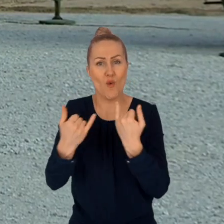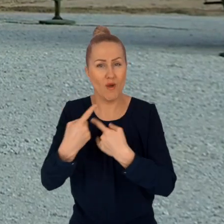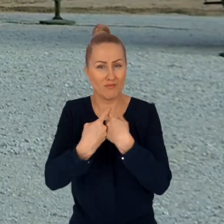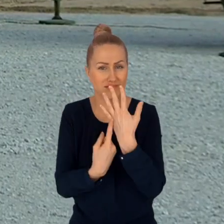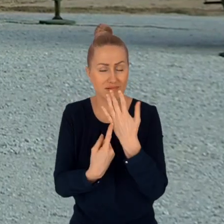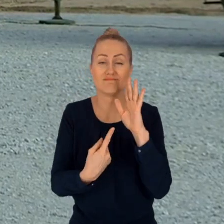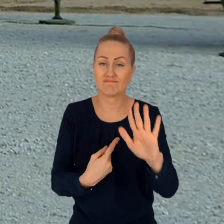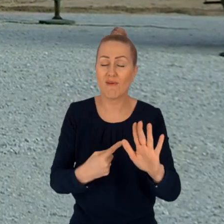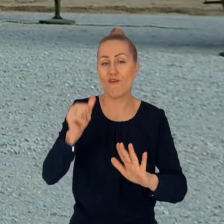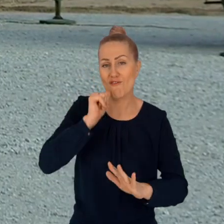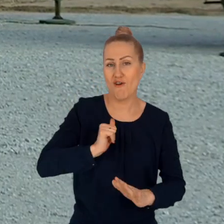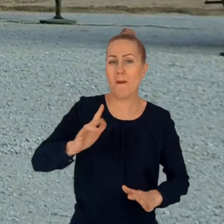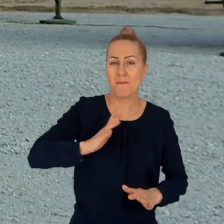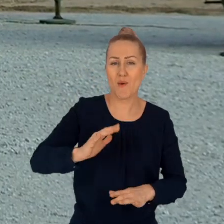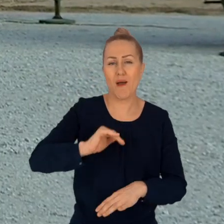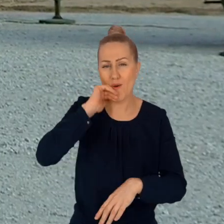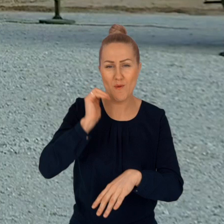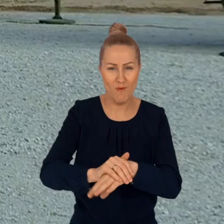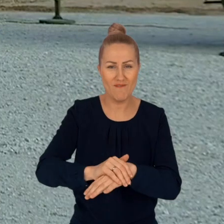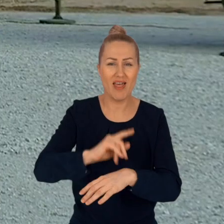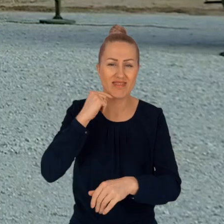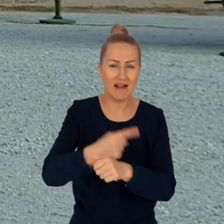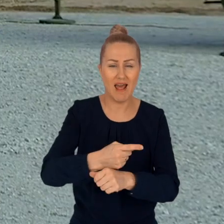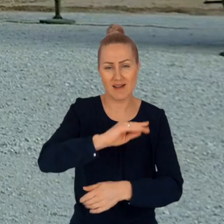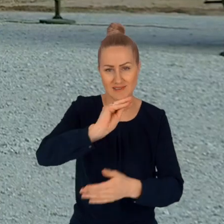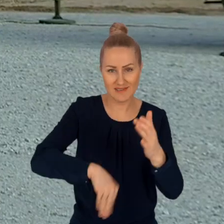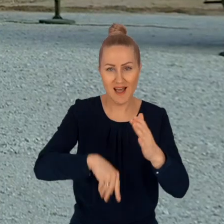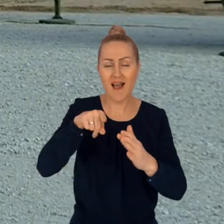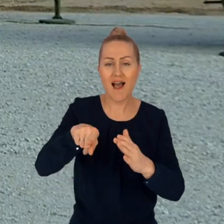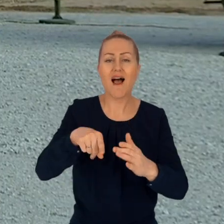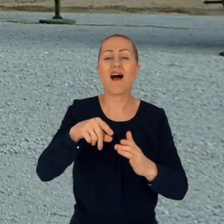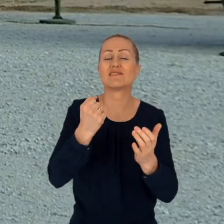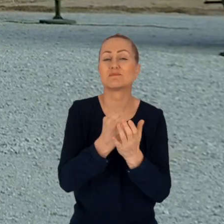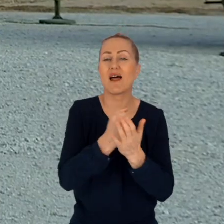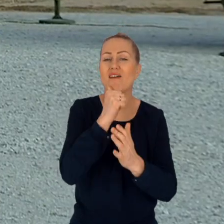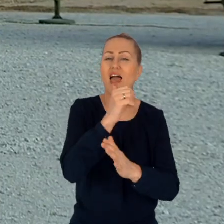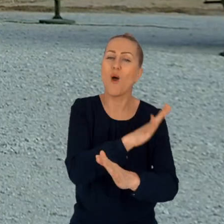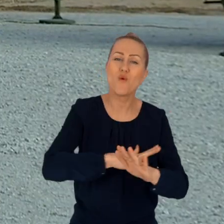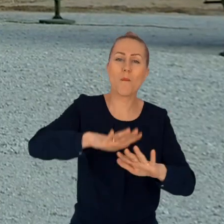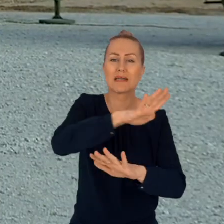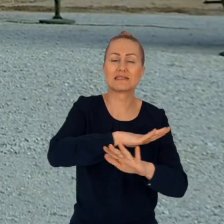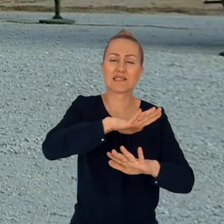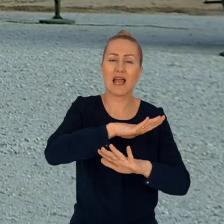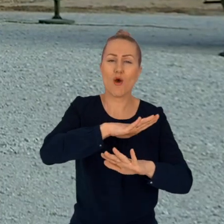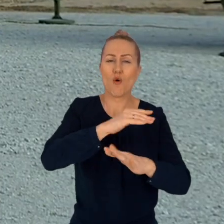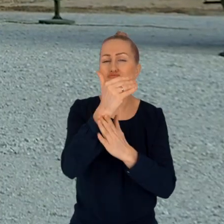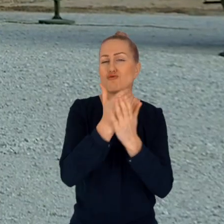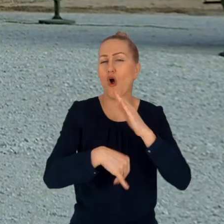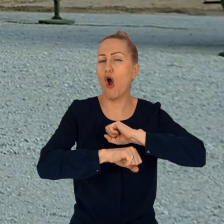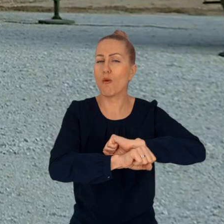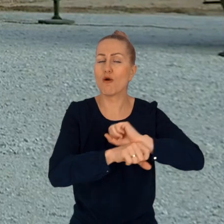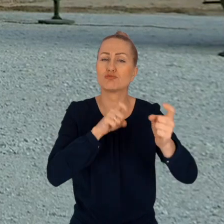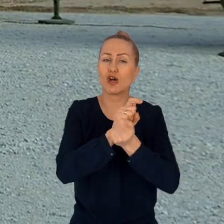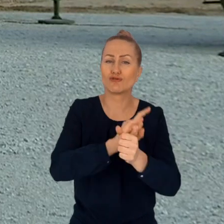została podpisana deklaracja intencji w sprawie europejskiego systemu obrony przeciwlotniczej i